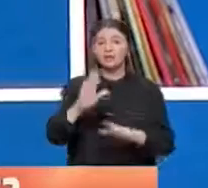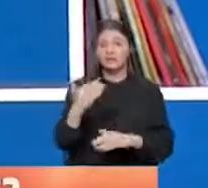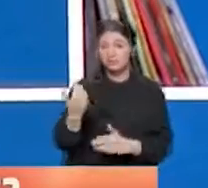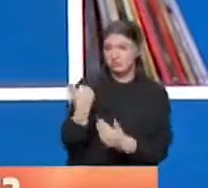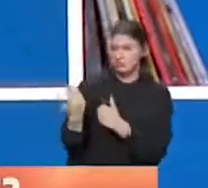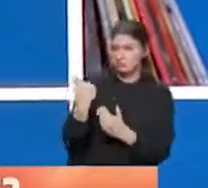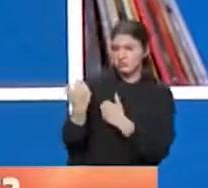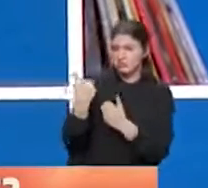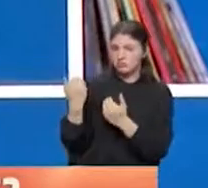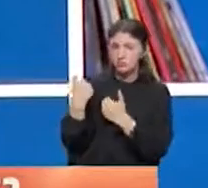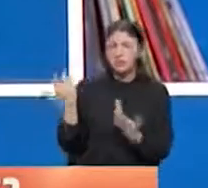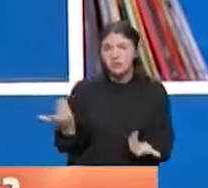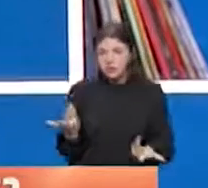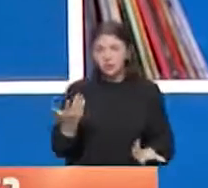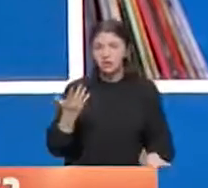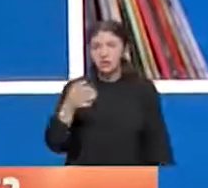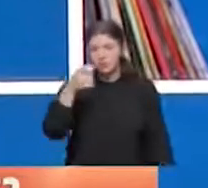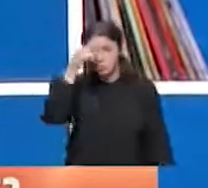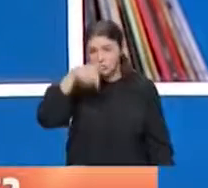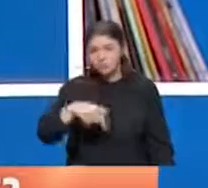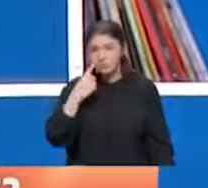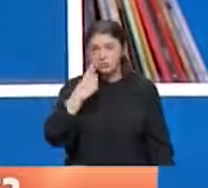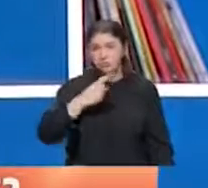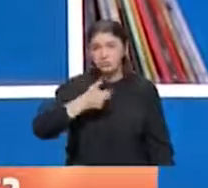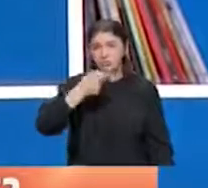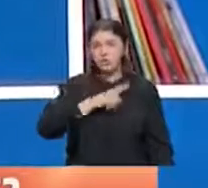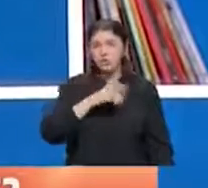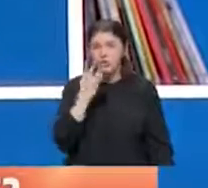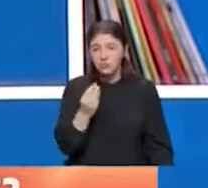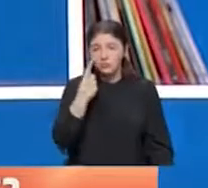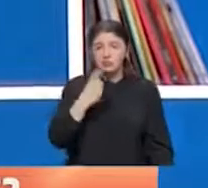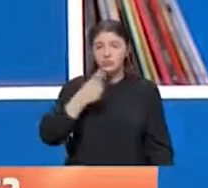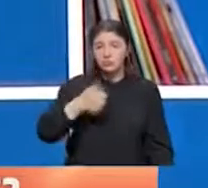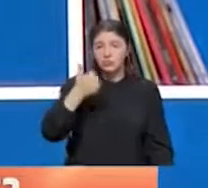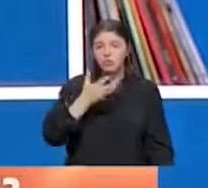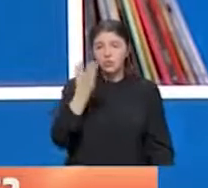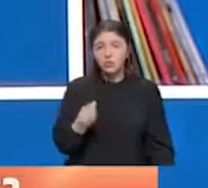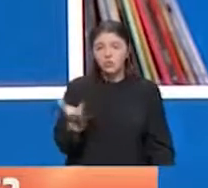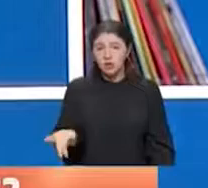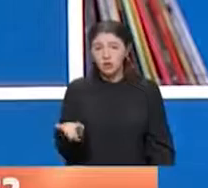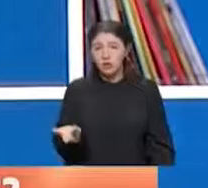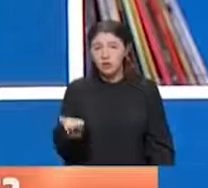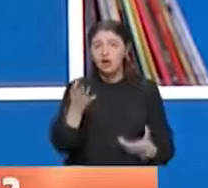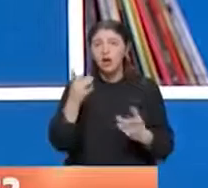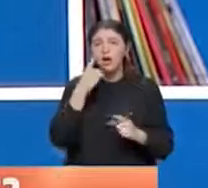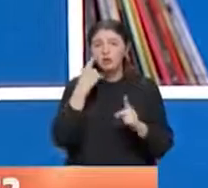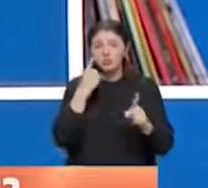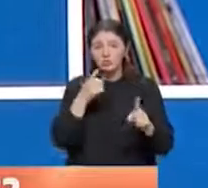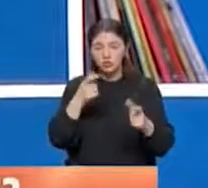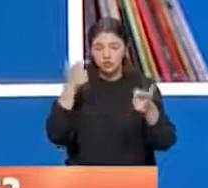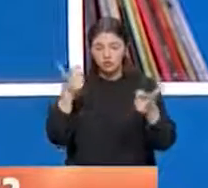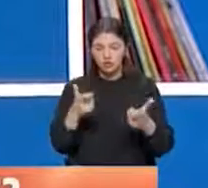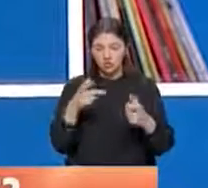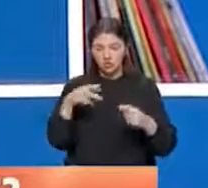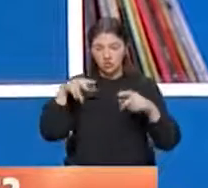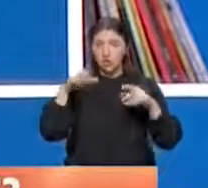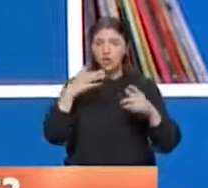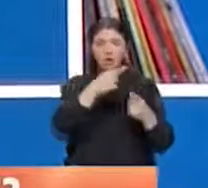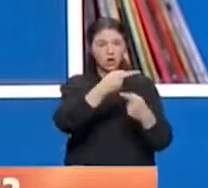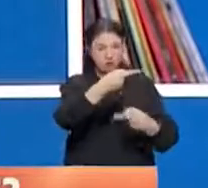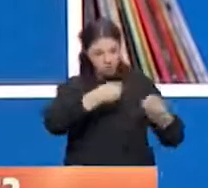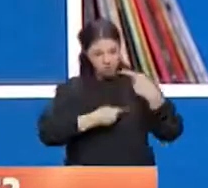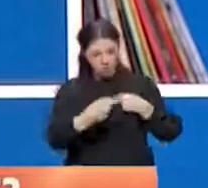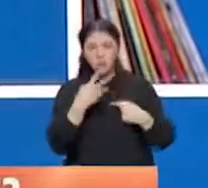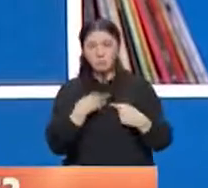değilsiniz? Tabii Türkiye'de Cumhurbaşkanı adayı olmak ve Cumhurbaşkanı olmak, Atatürk'ün makamında olmak bir